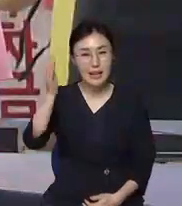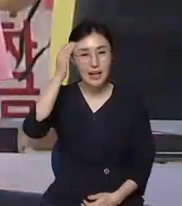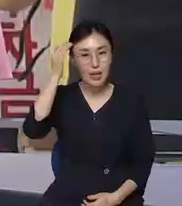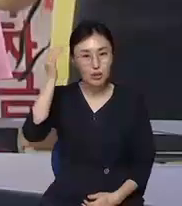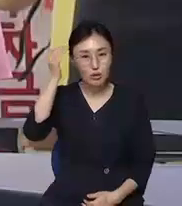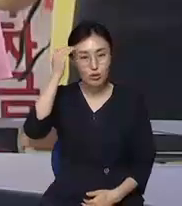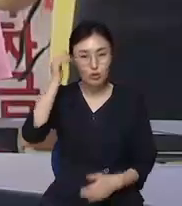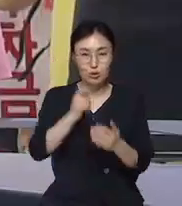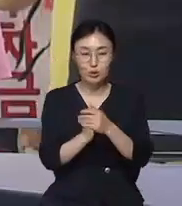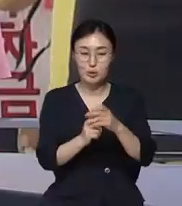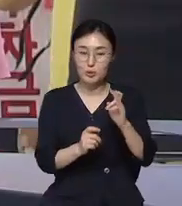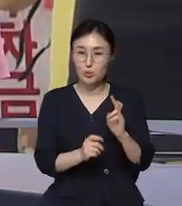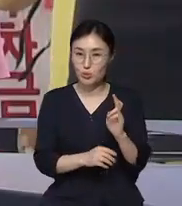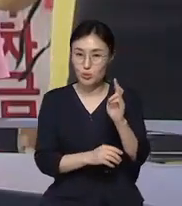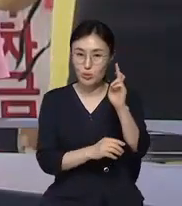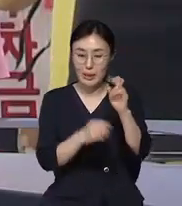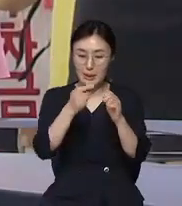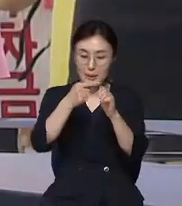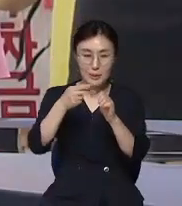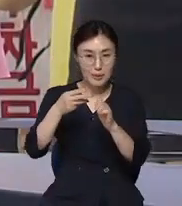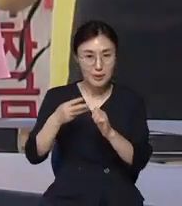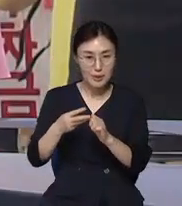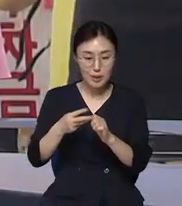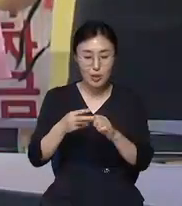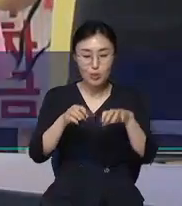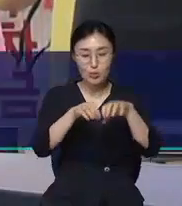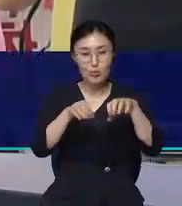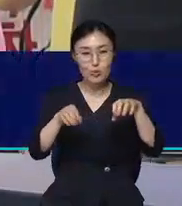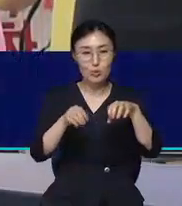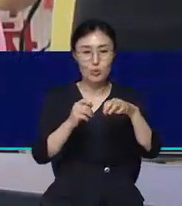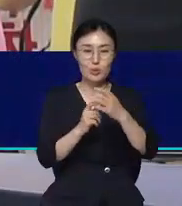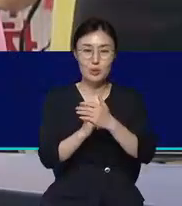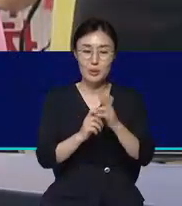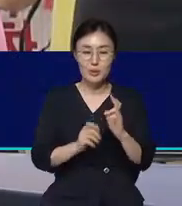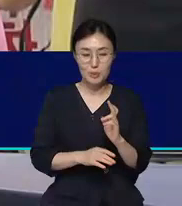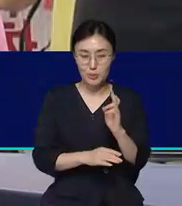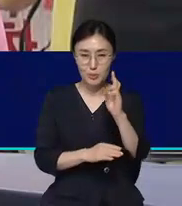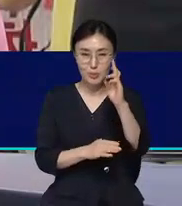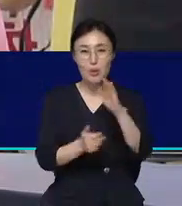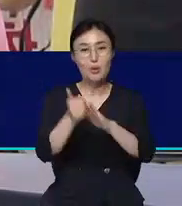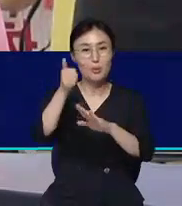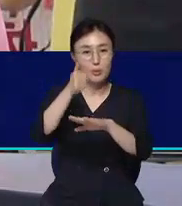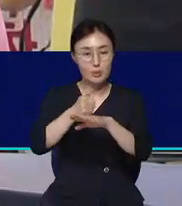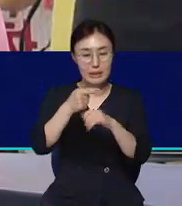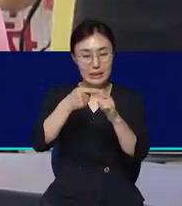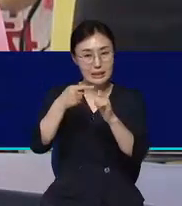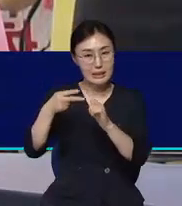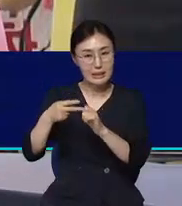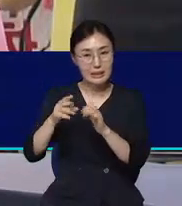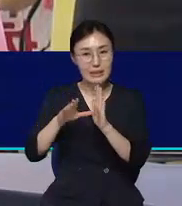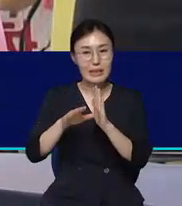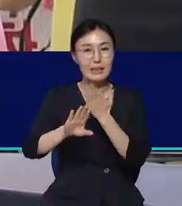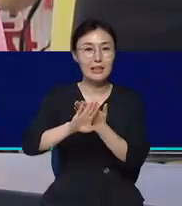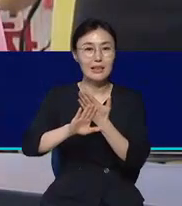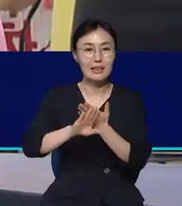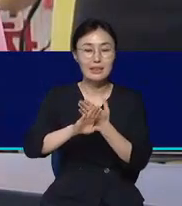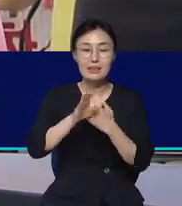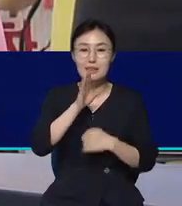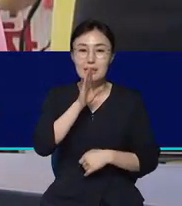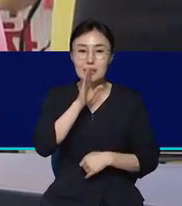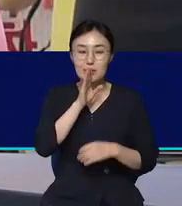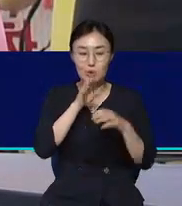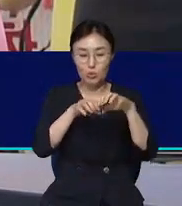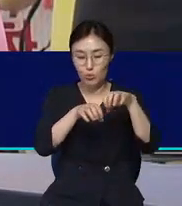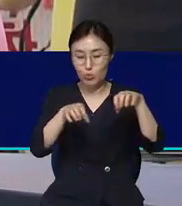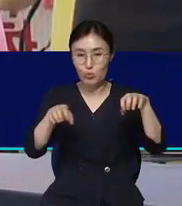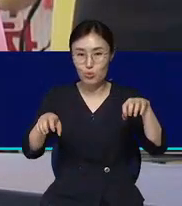한국형 발사체 누리호가 세 번째 우주비행을 성공적으로 마쳤습니다. 앞선 1, 2차 발사와 달리 실제 우주에서 임무를